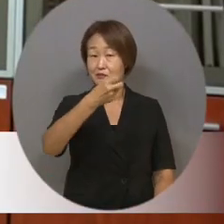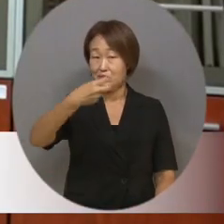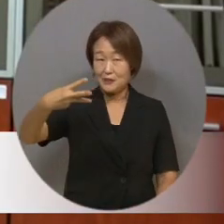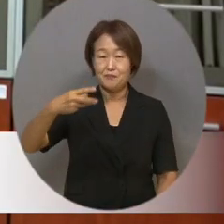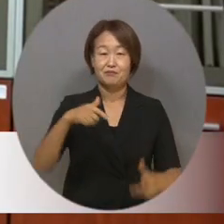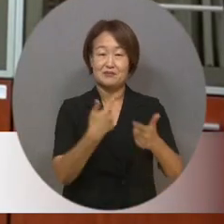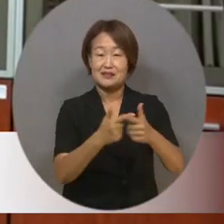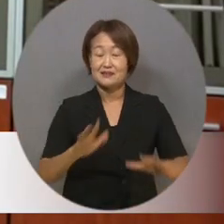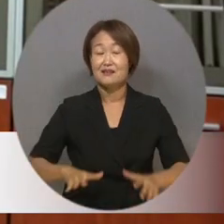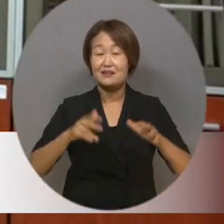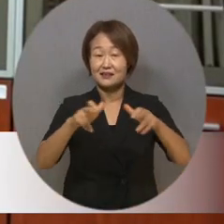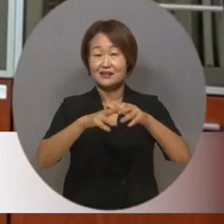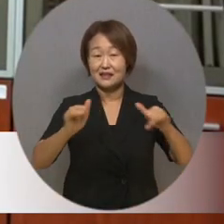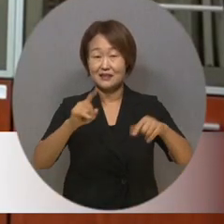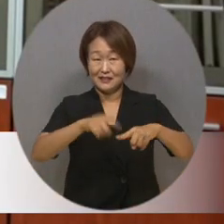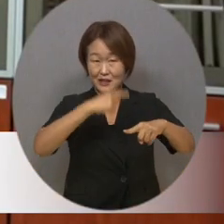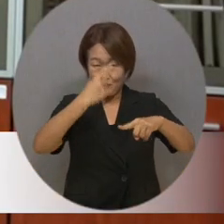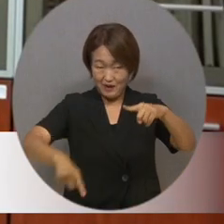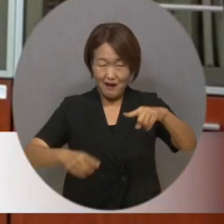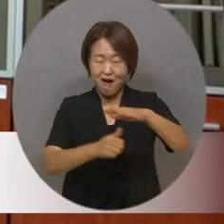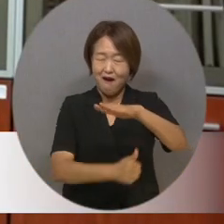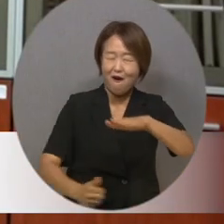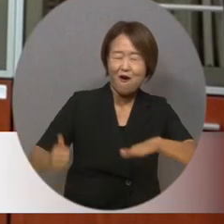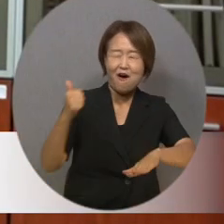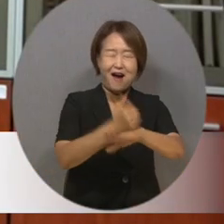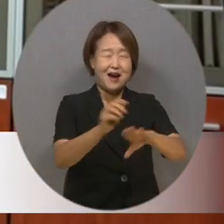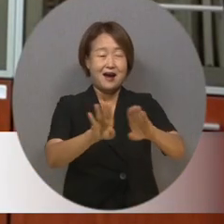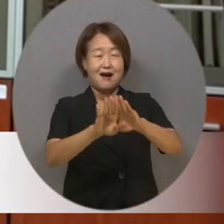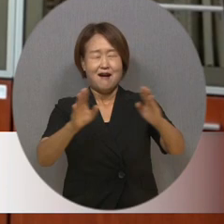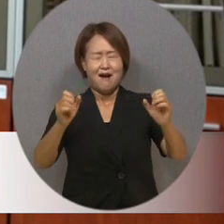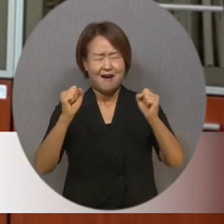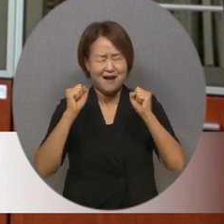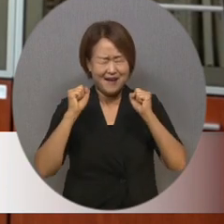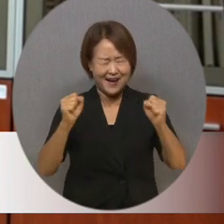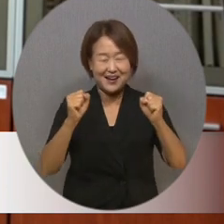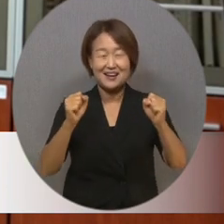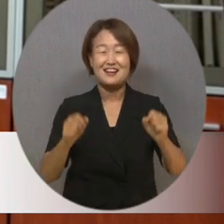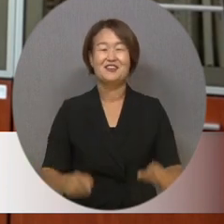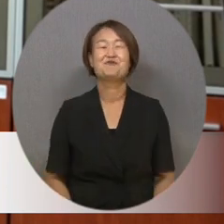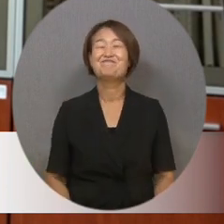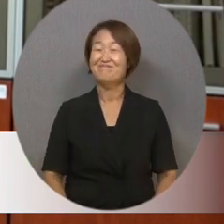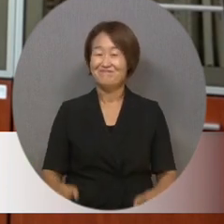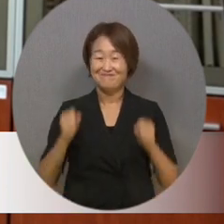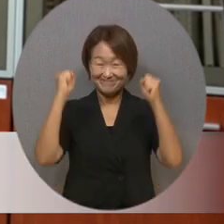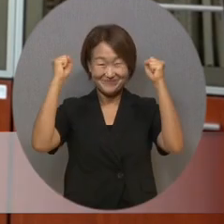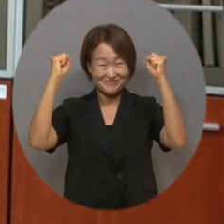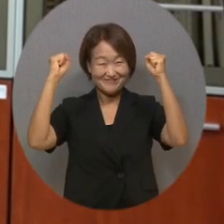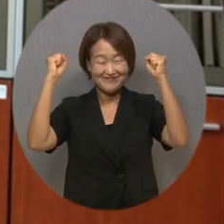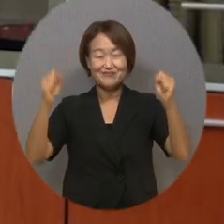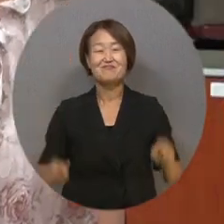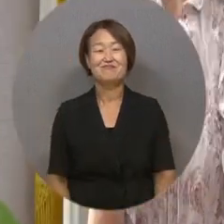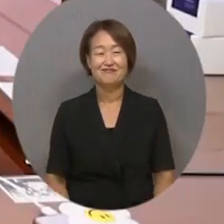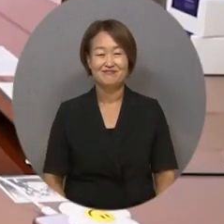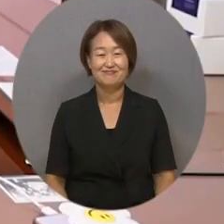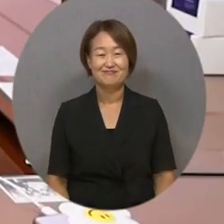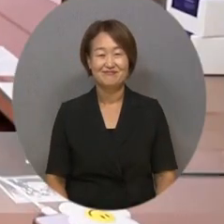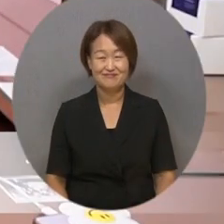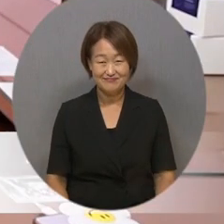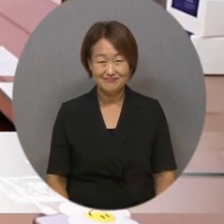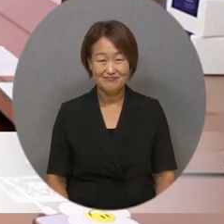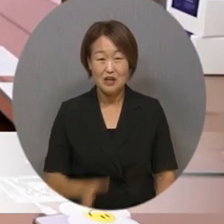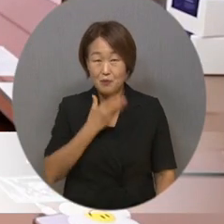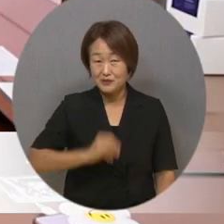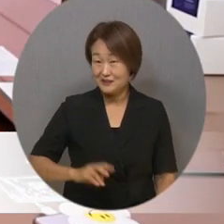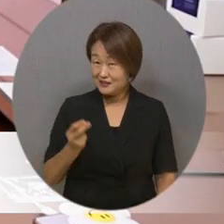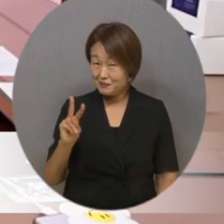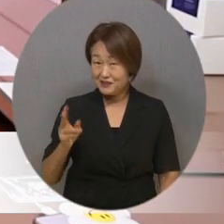2023 부산 세계장애인 대회의 성공적인 개최를 응원합니다. 화이팅!